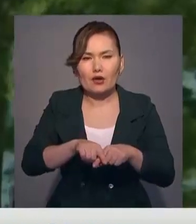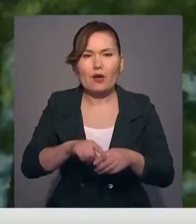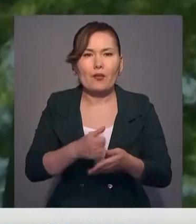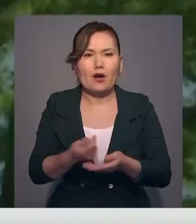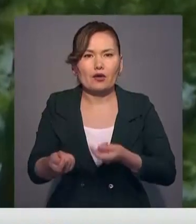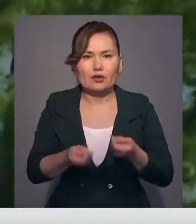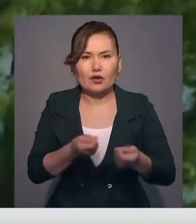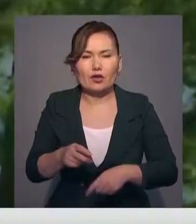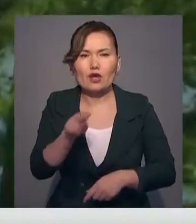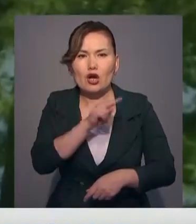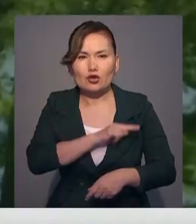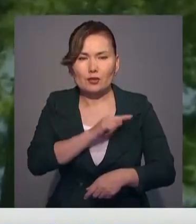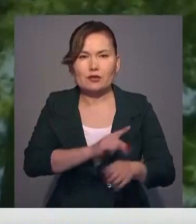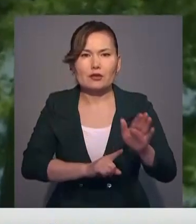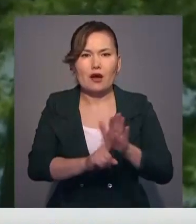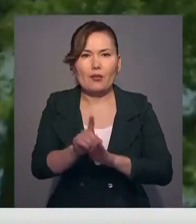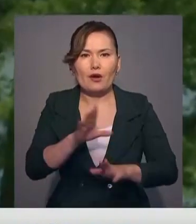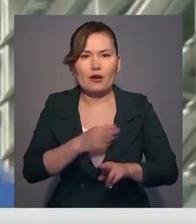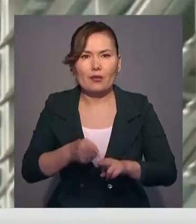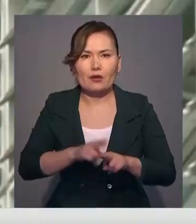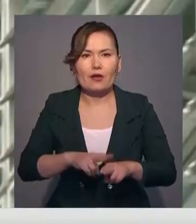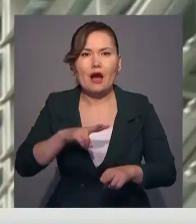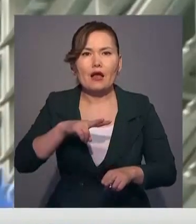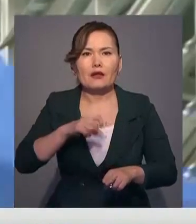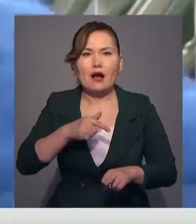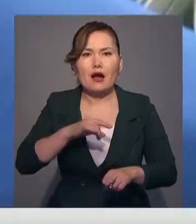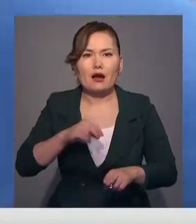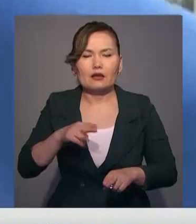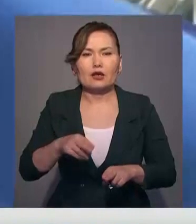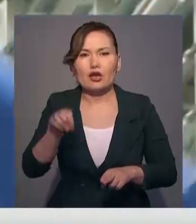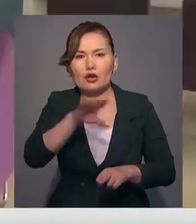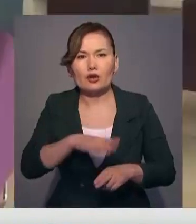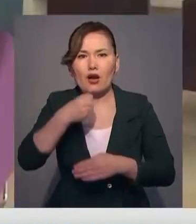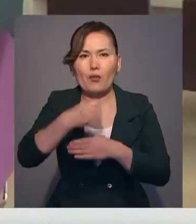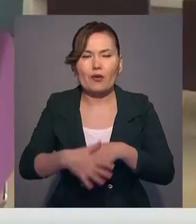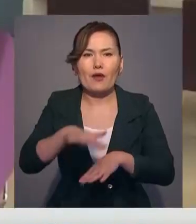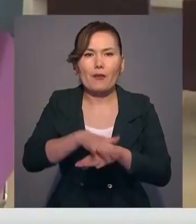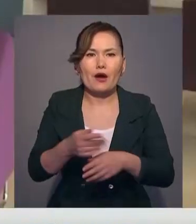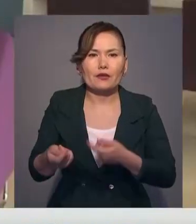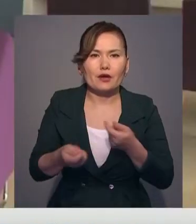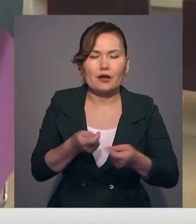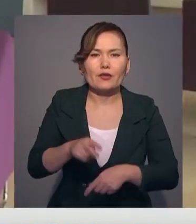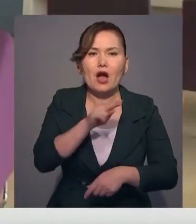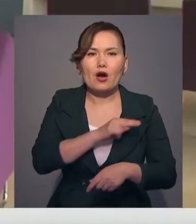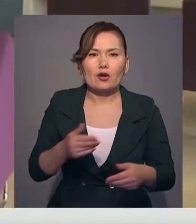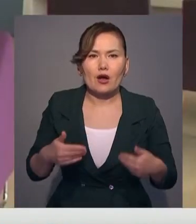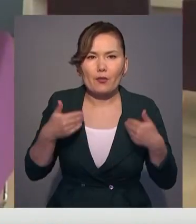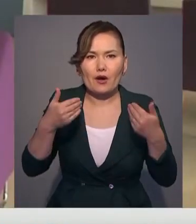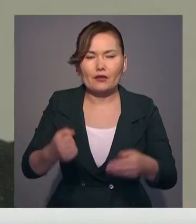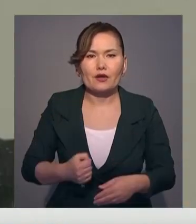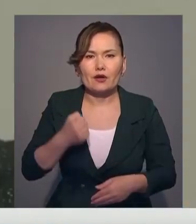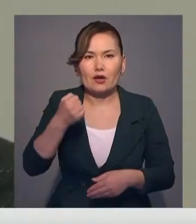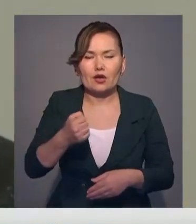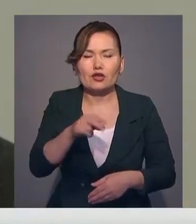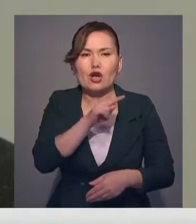процесі басталғанын жариялаған еді. Оған Кристиан Лагард пен Еуропа орталық банк жетекшісі қызметіне ұсынылуына байланысты